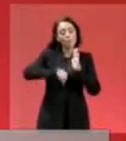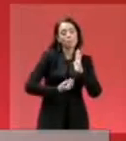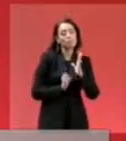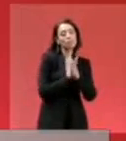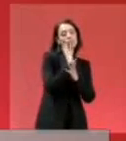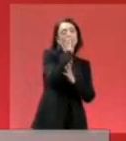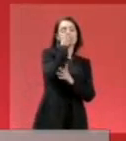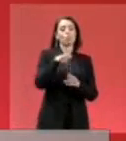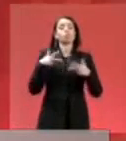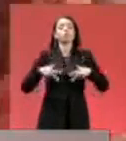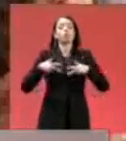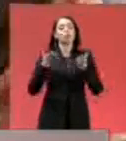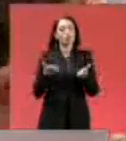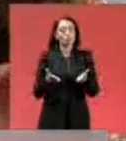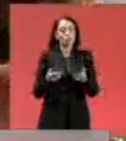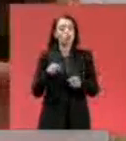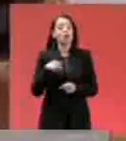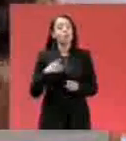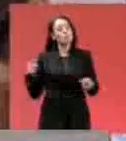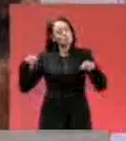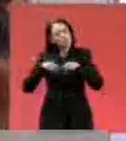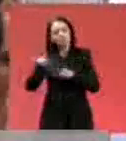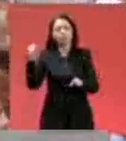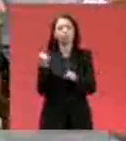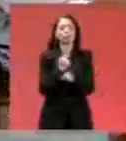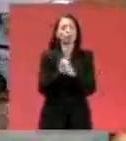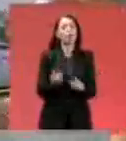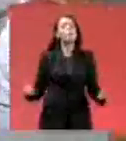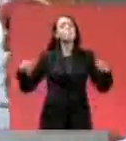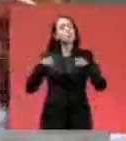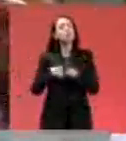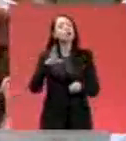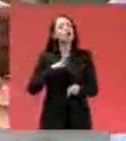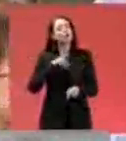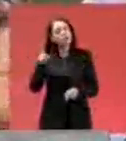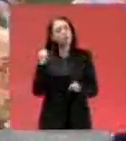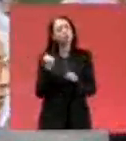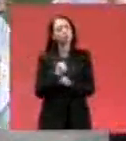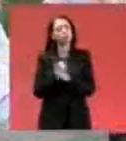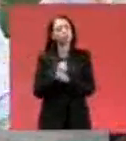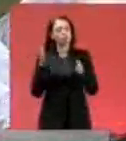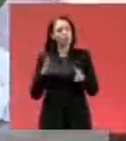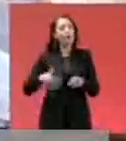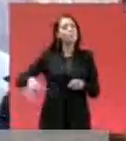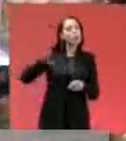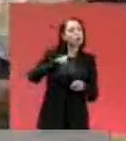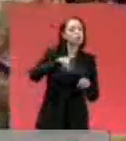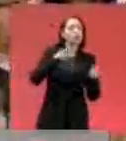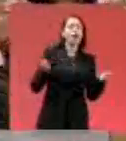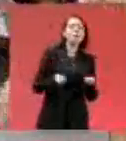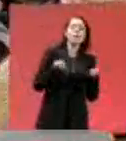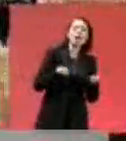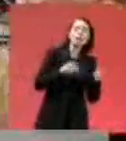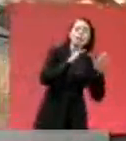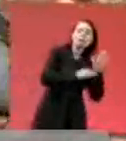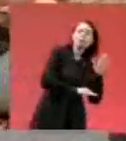της προόδου μαζί με τους εργαζόμενους, μαζί με τους ανθρώπους του ΜΟΚ, μαζί με τους μικρούς και μεσαίους